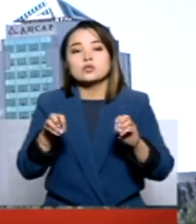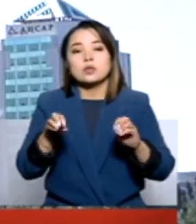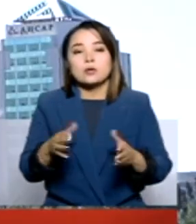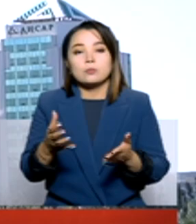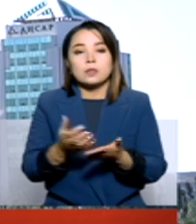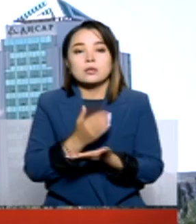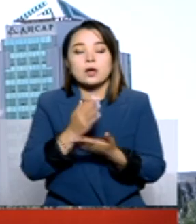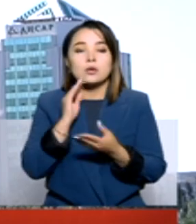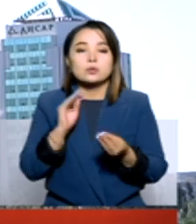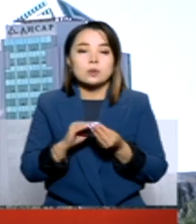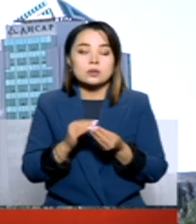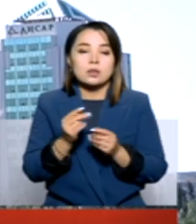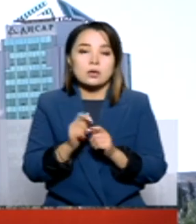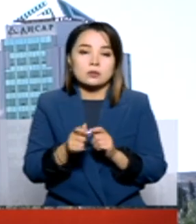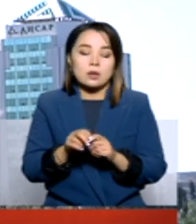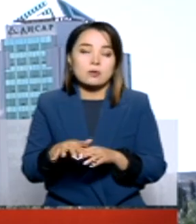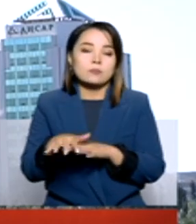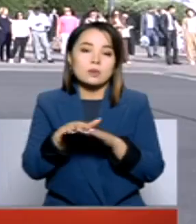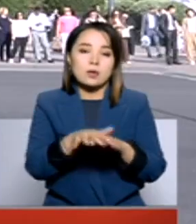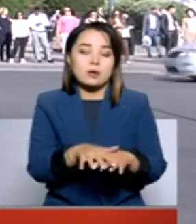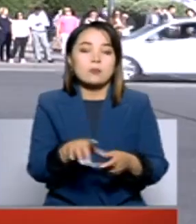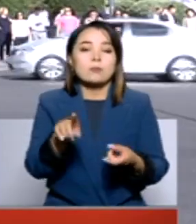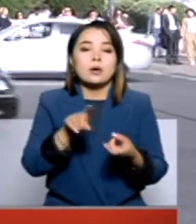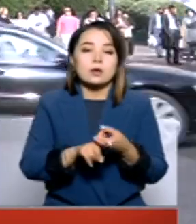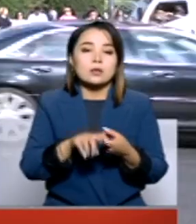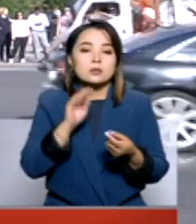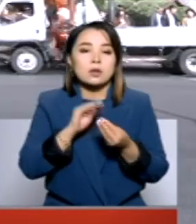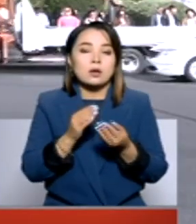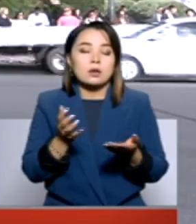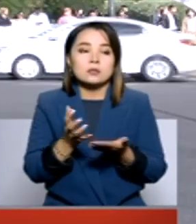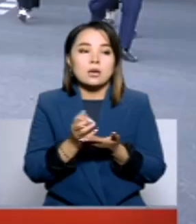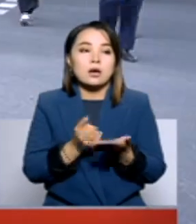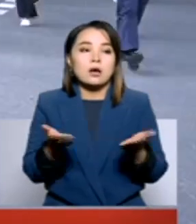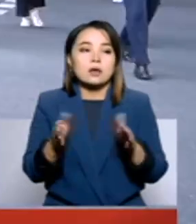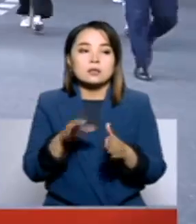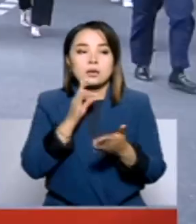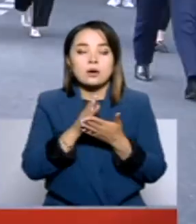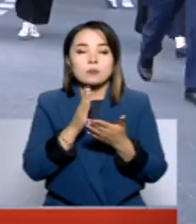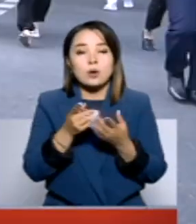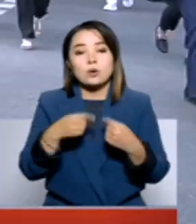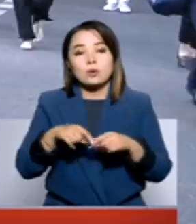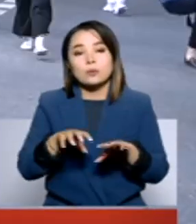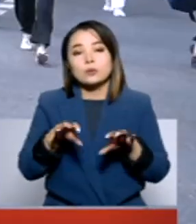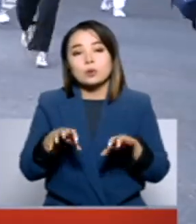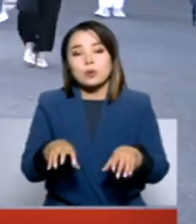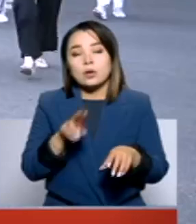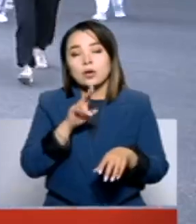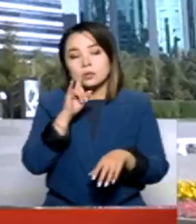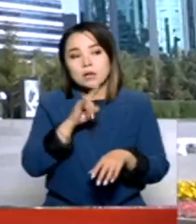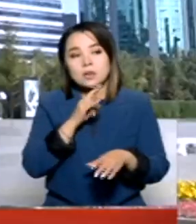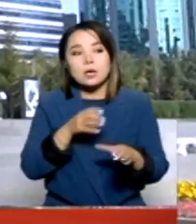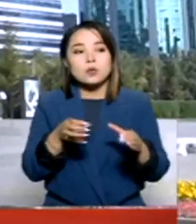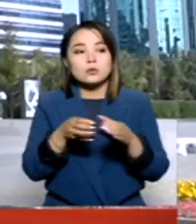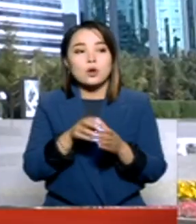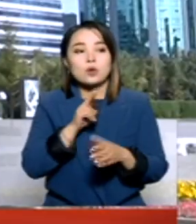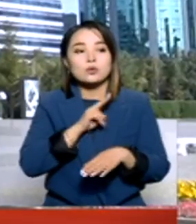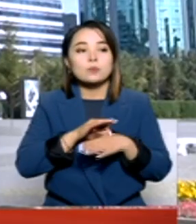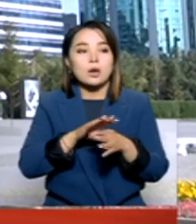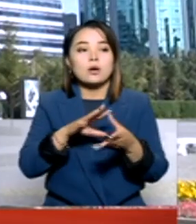әсіресе тұрақты инвестициялық байланысты сақтап қалуға ерекше ден қойылады дейді. Әрі ұйымға төрағалық еткен Қазақстан тарапының